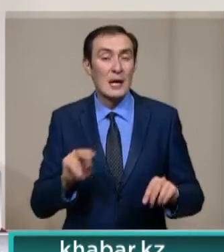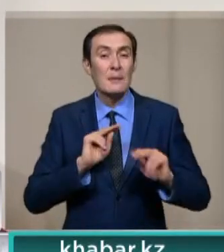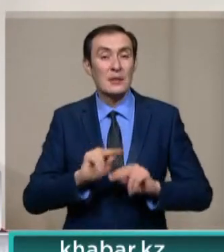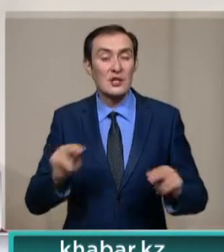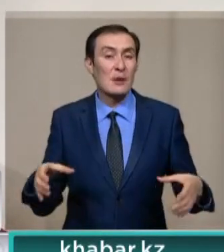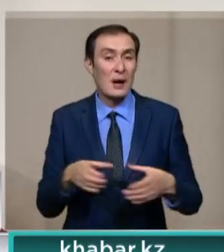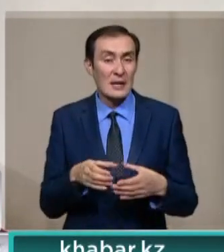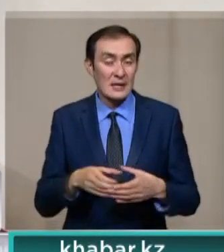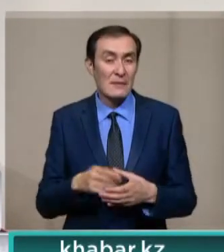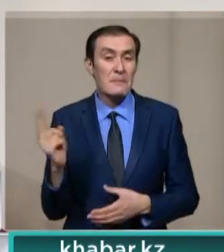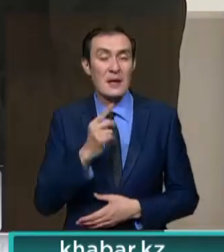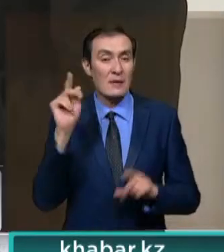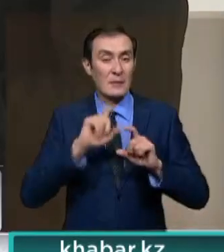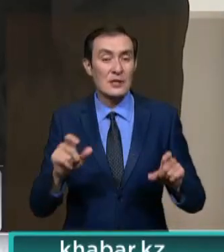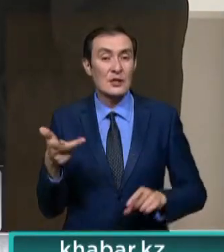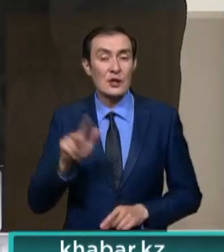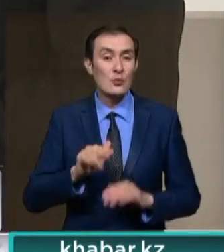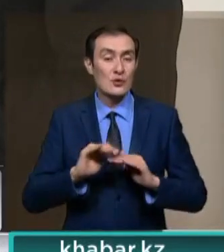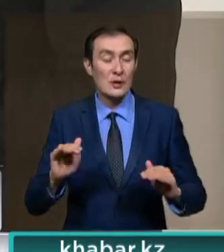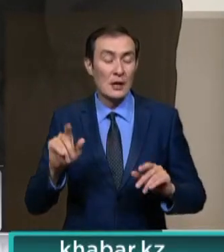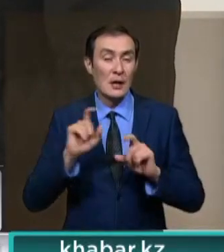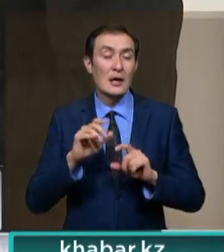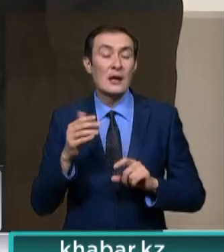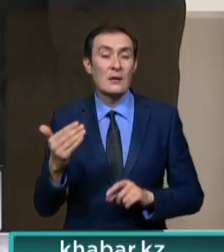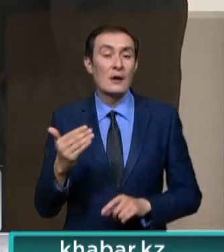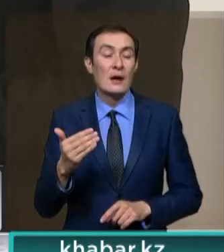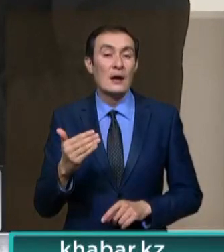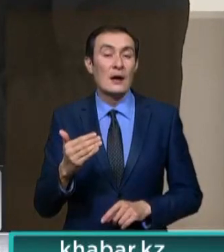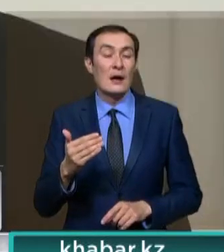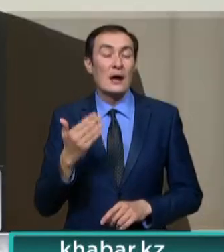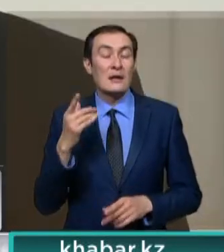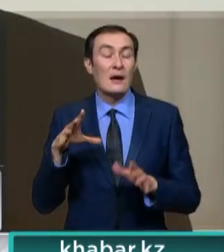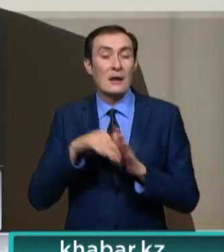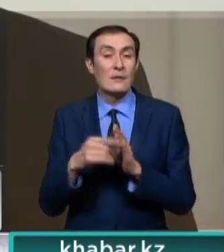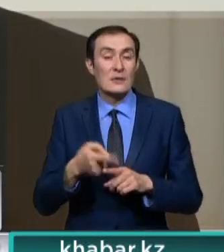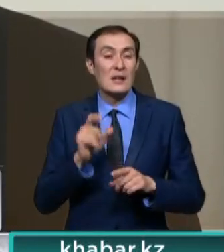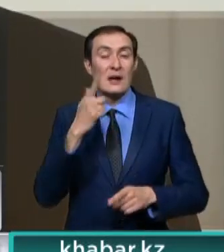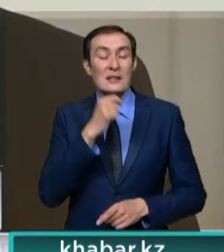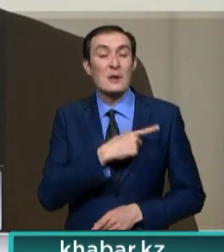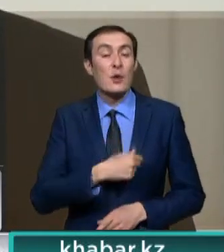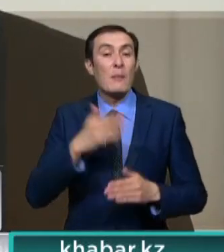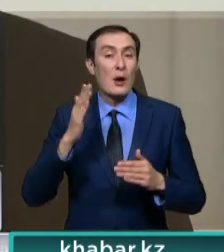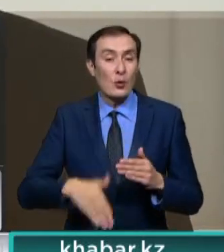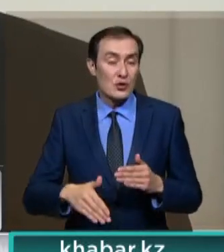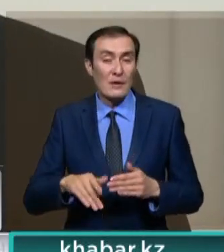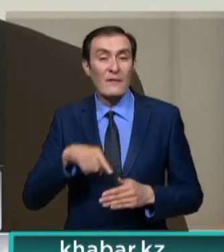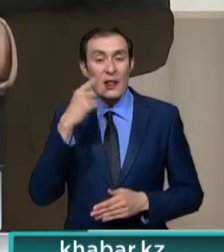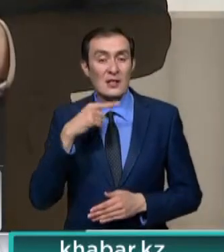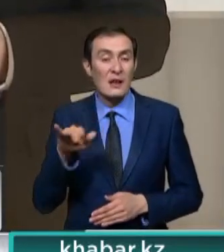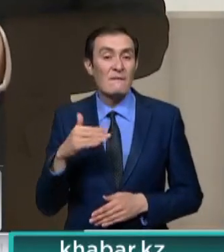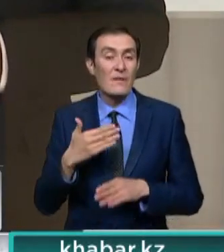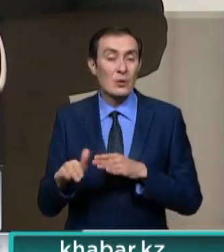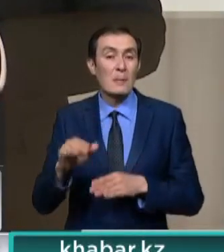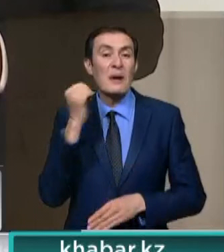педагогическом коллективе первой гимназии три ученика Светланы Васильевны. Евгений Сухотеплов – один из них. Он с красным дипломом окончил филологический факультет